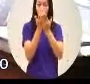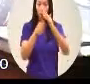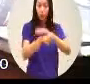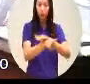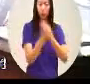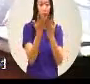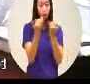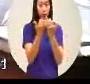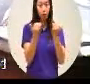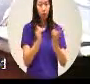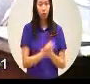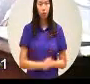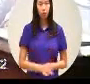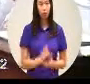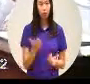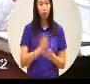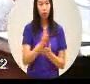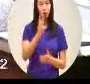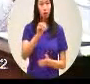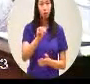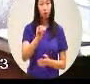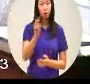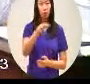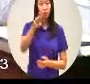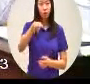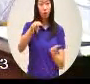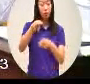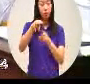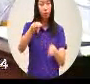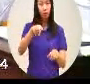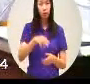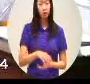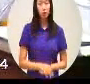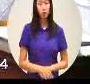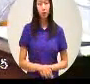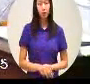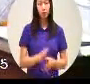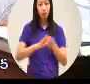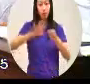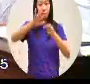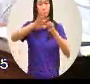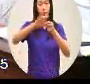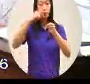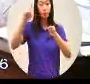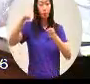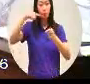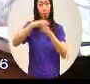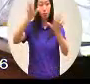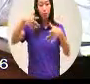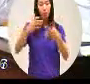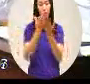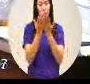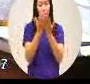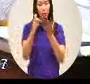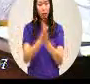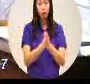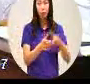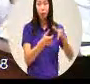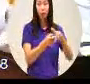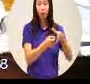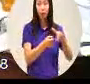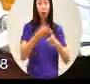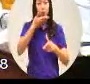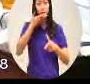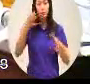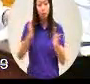学生吼有32000人，那高中职吼招生公立加私立多少人你知